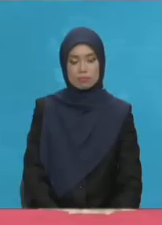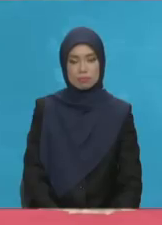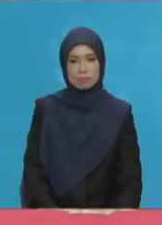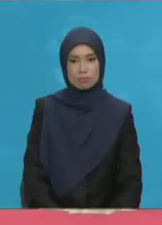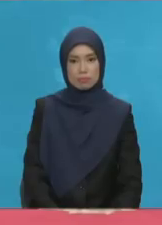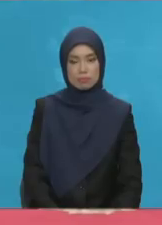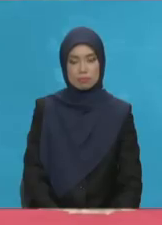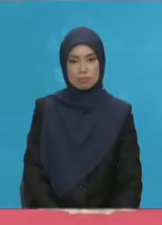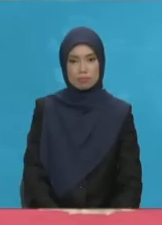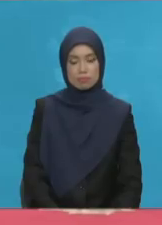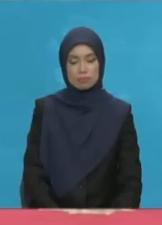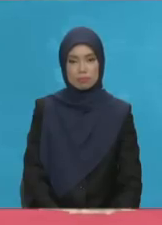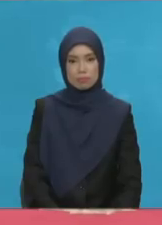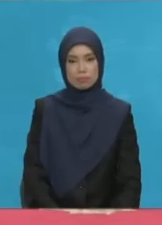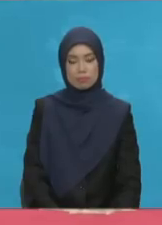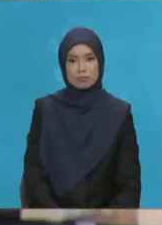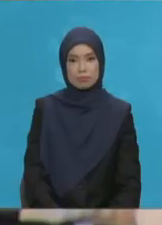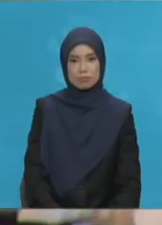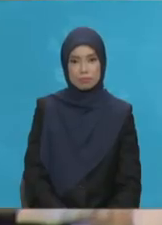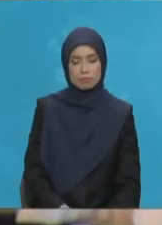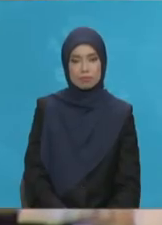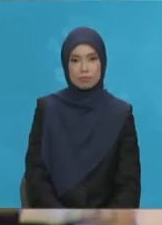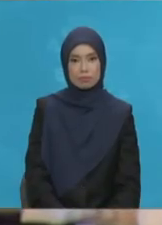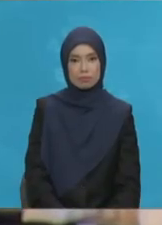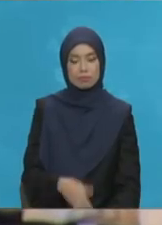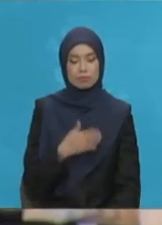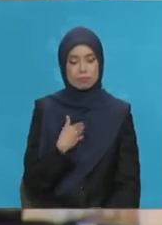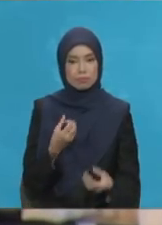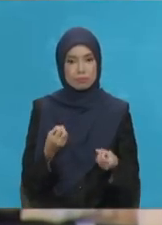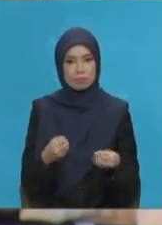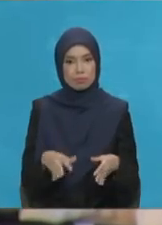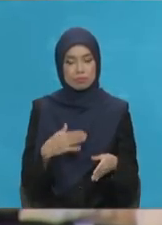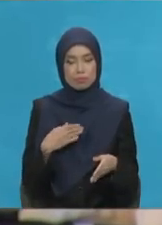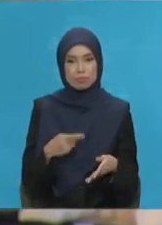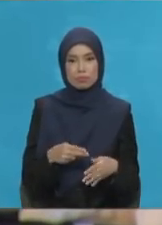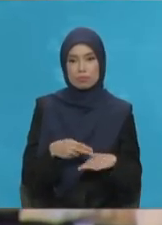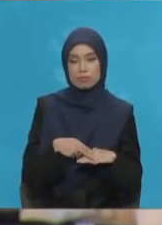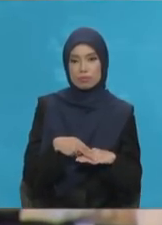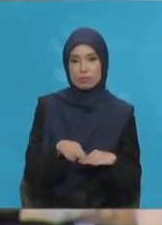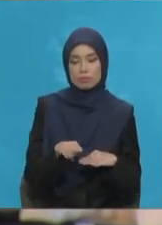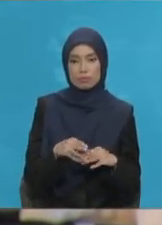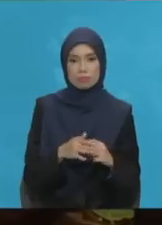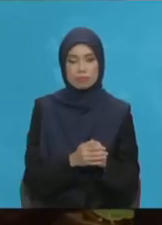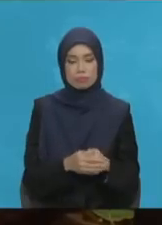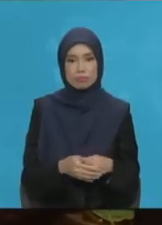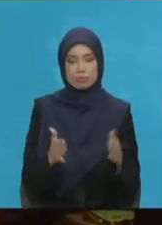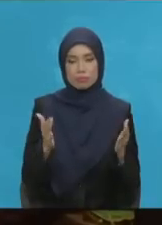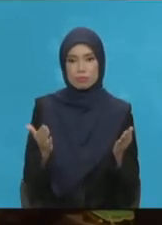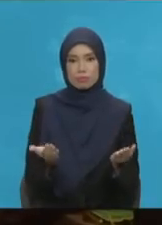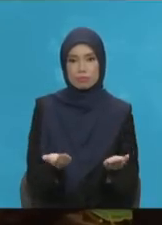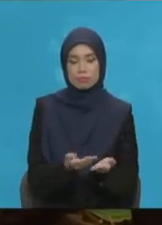ke tempat pengajian di raja perempuan membawa tanda derajat dan pertunangan dirajam